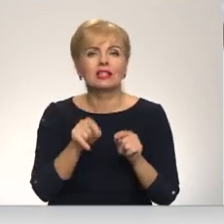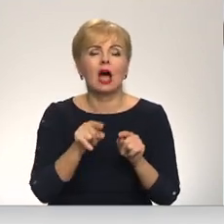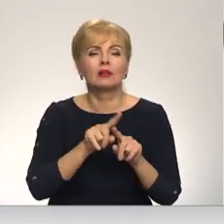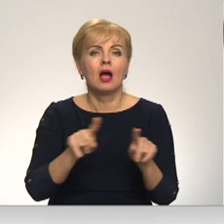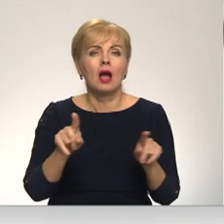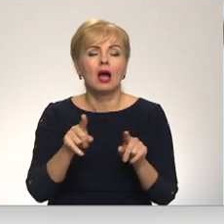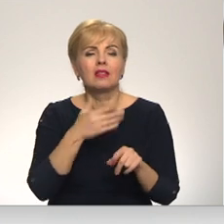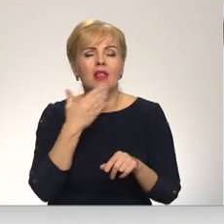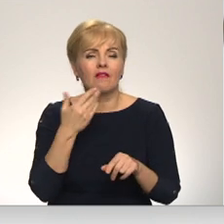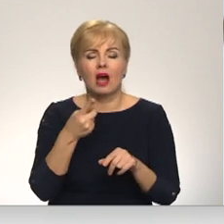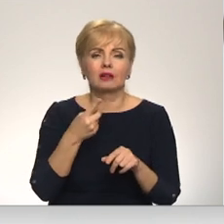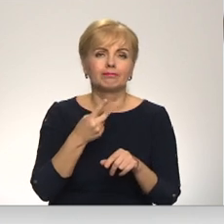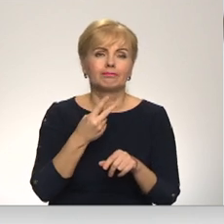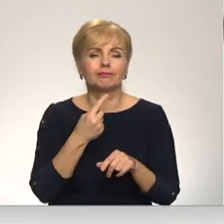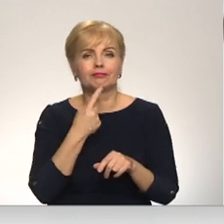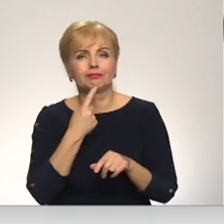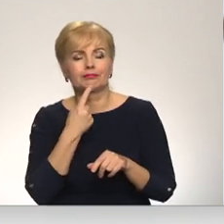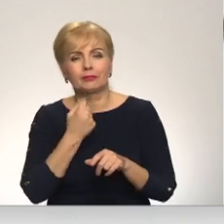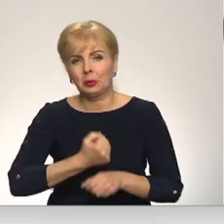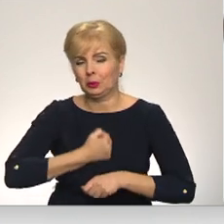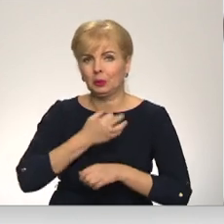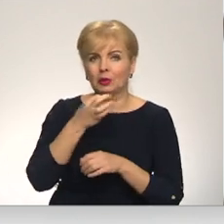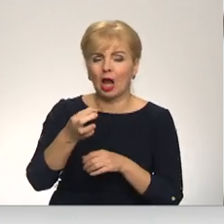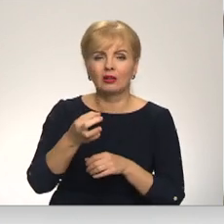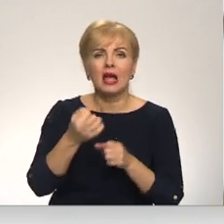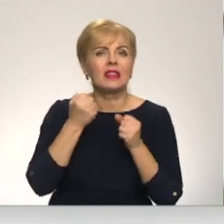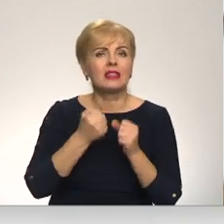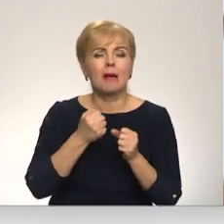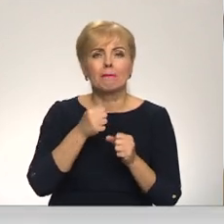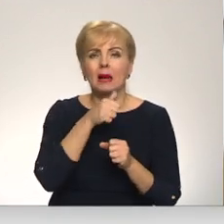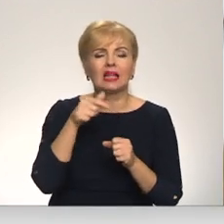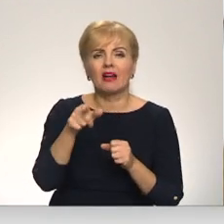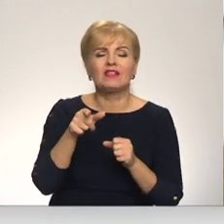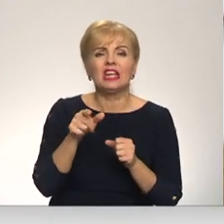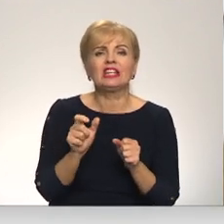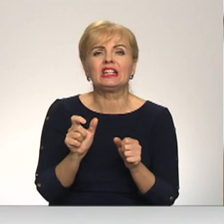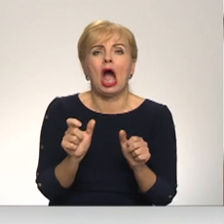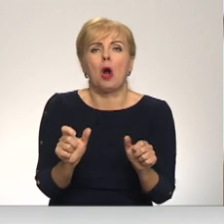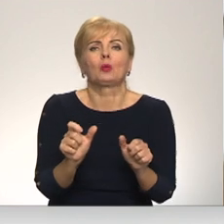tādi diezgan neprognozējami un ļoti viņi necieši, viņi tiek ierobežoti.